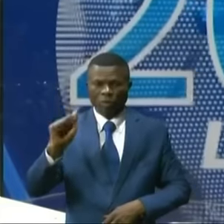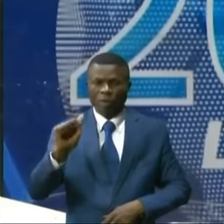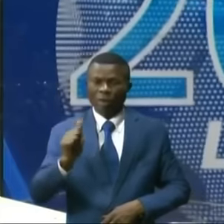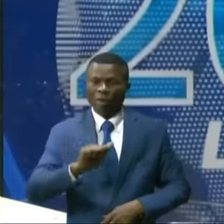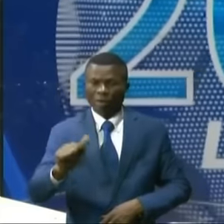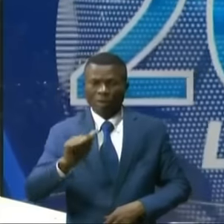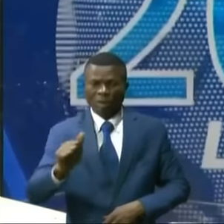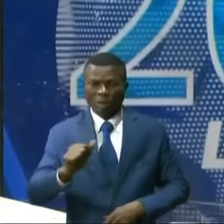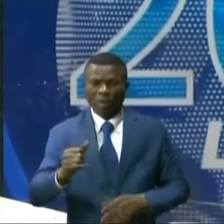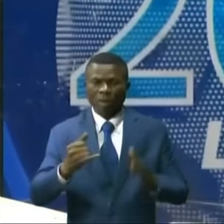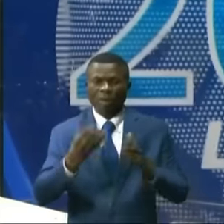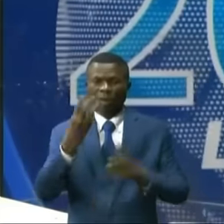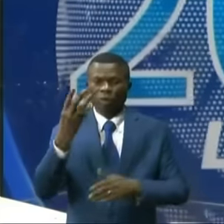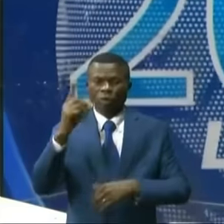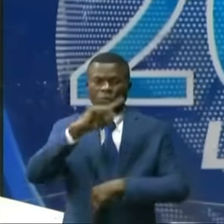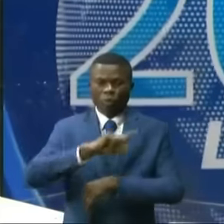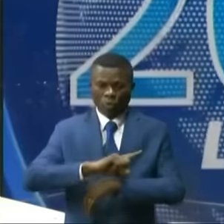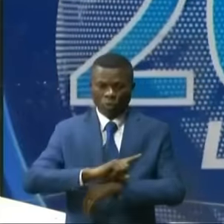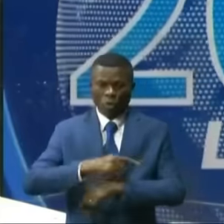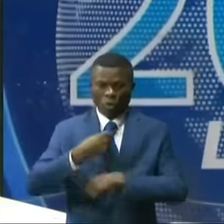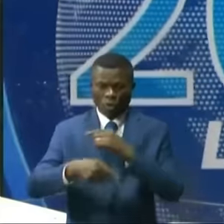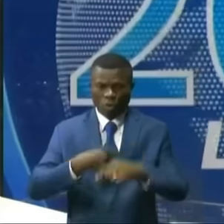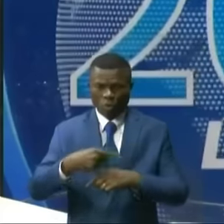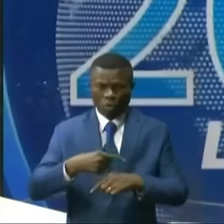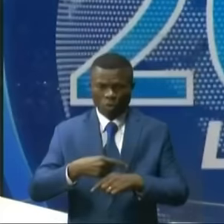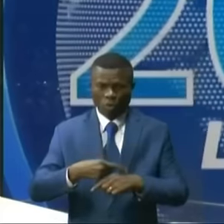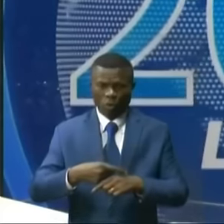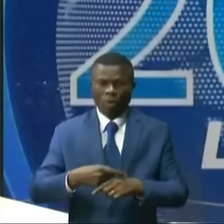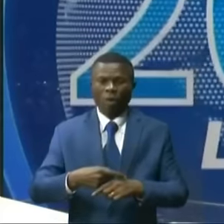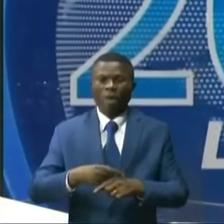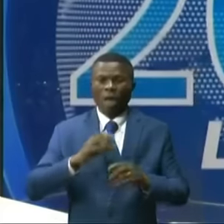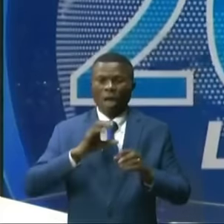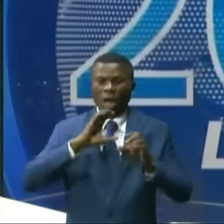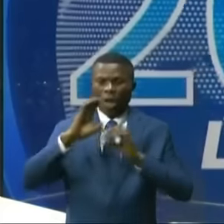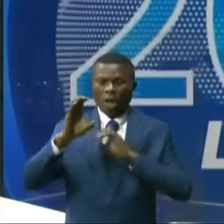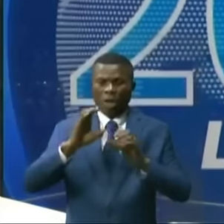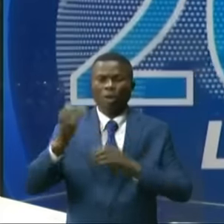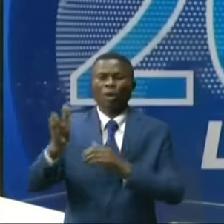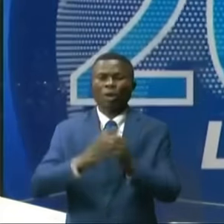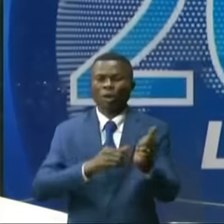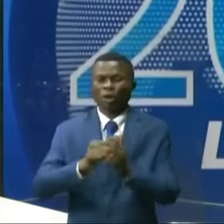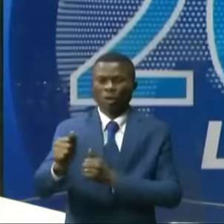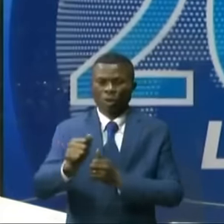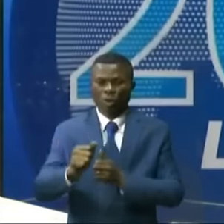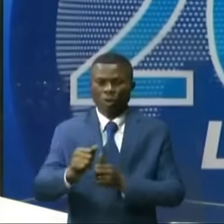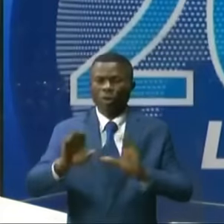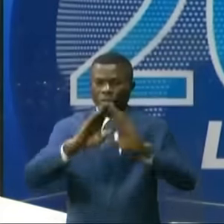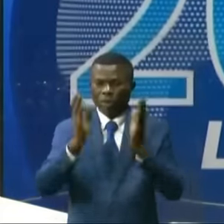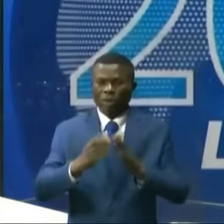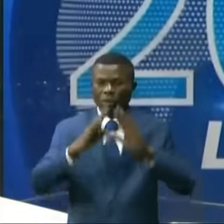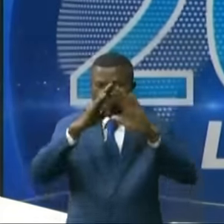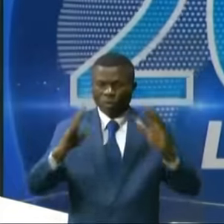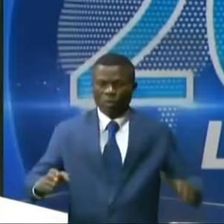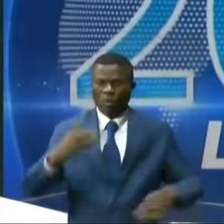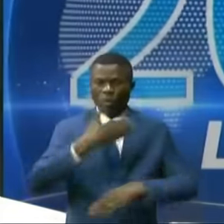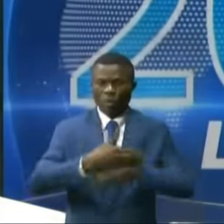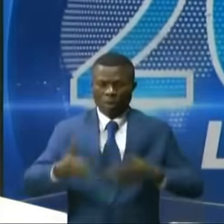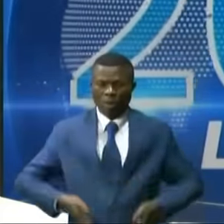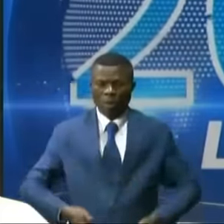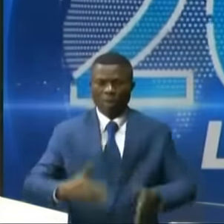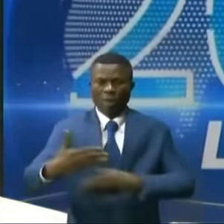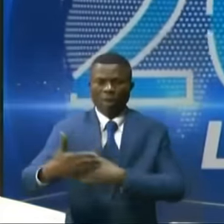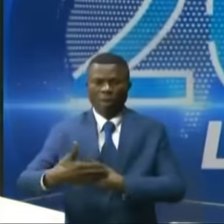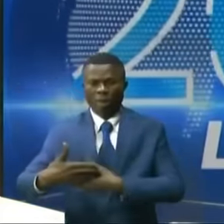dans les 72h à date de la présente à la démolition de toutes les constructions situées dans